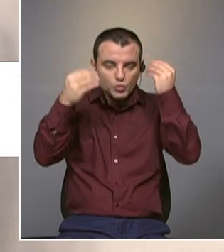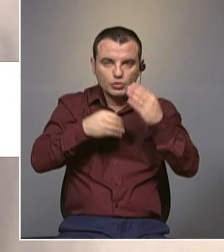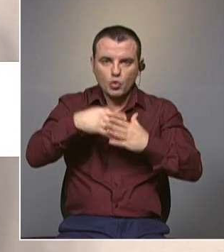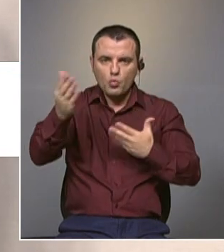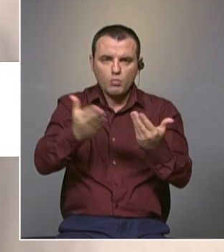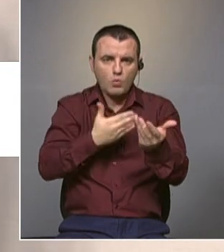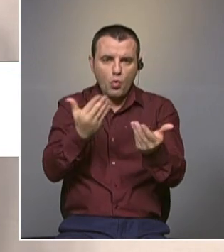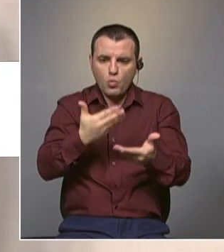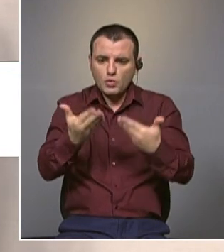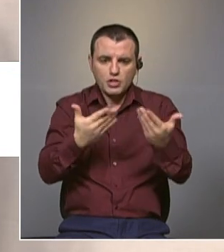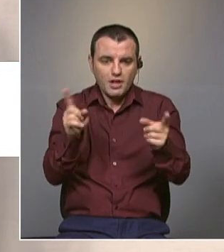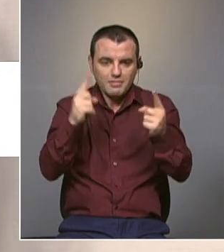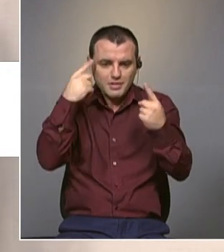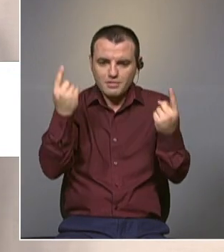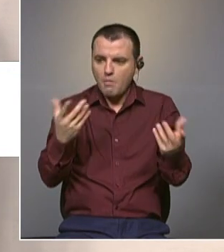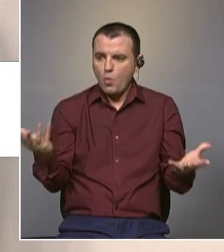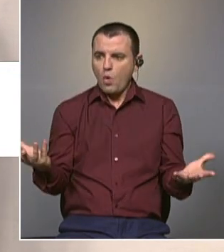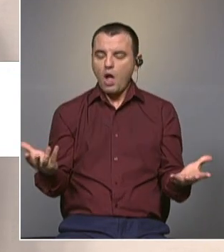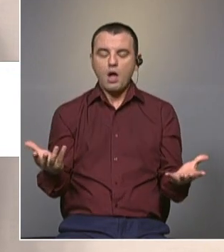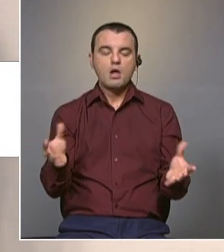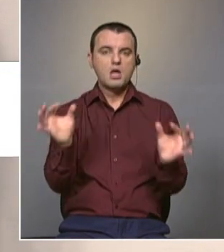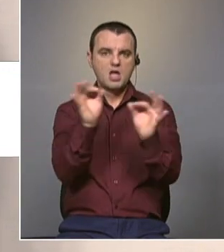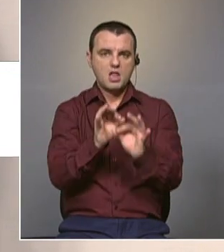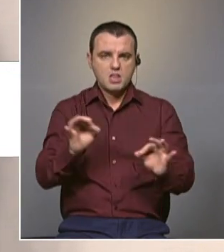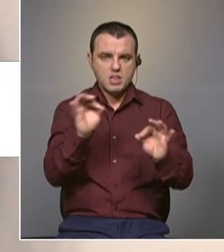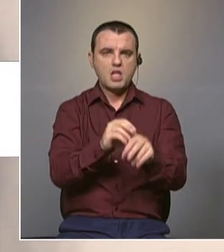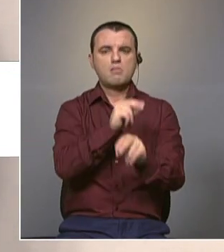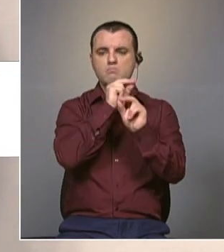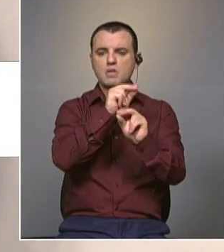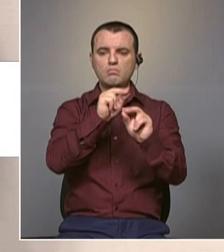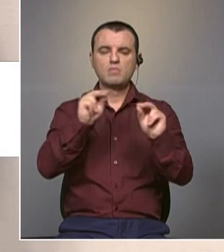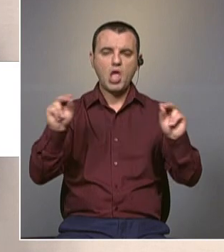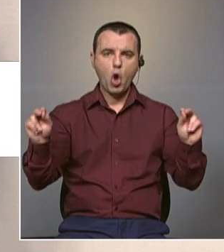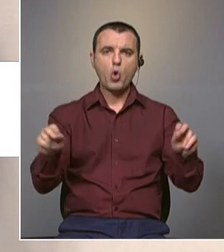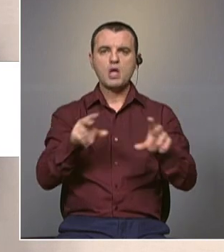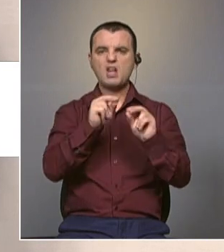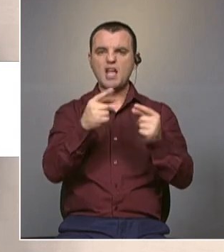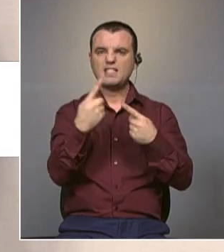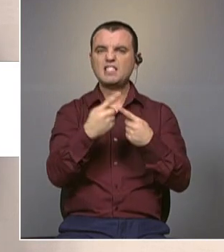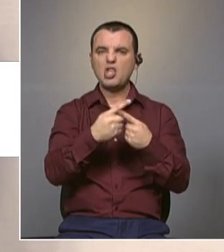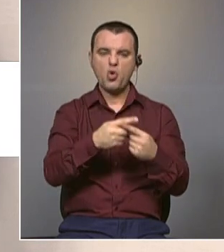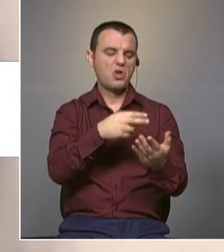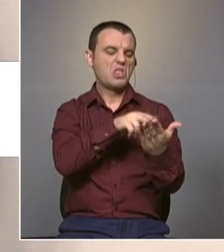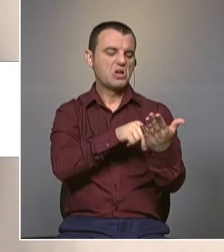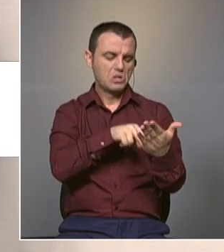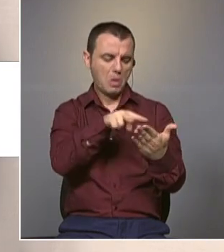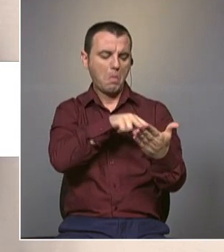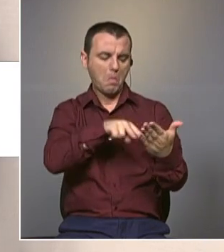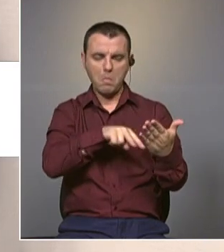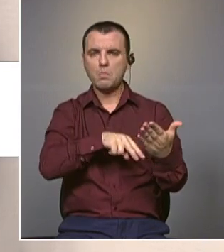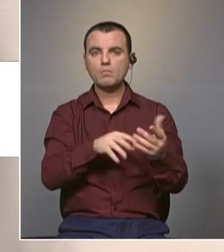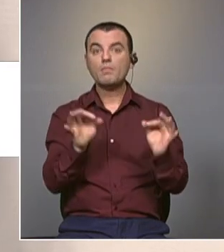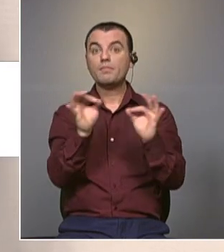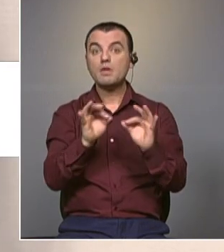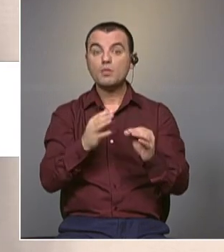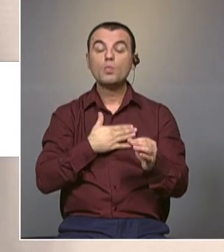а не знам кога. Нямат лекции, нямат теория на хартия написана, но